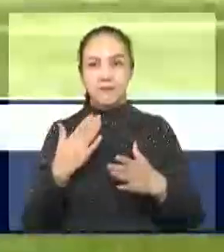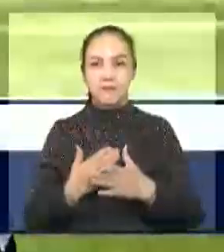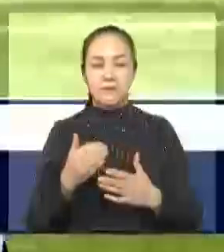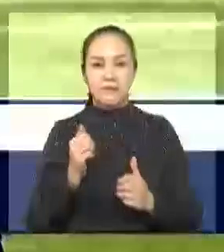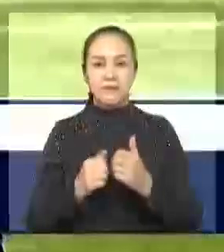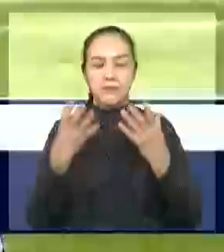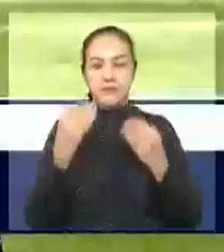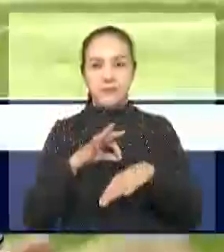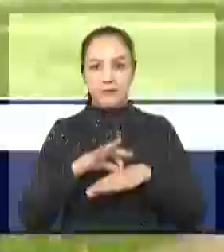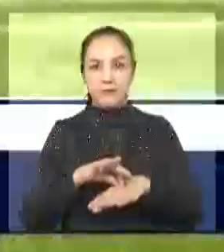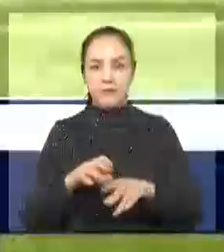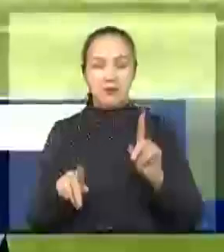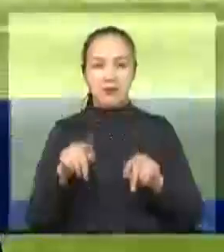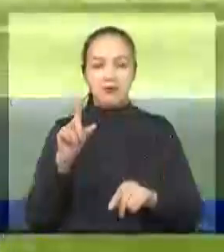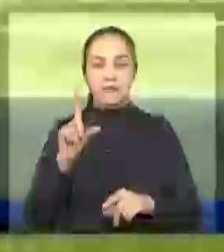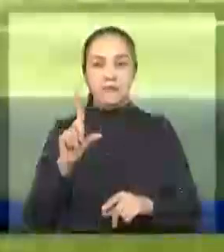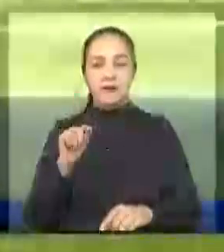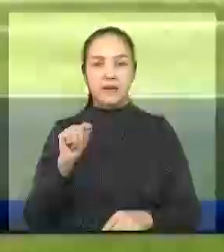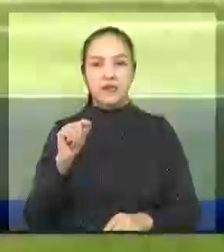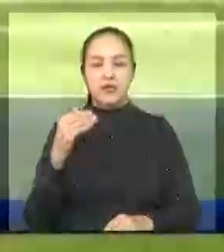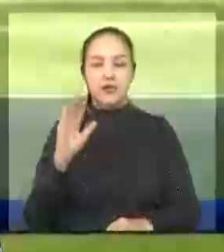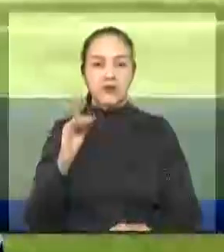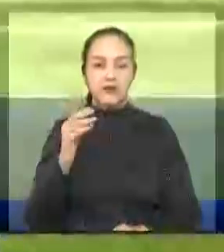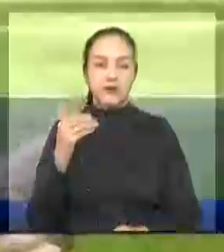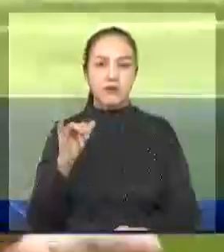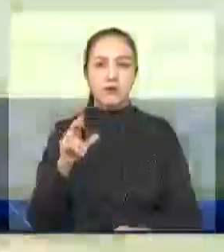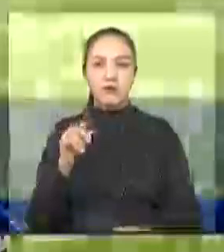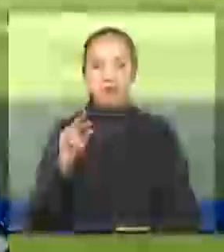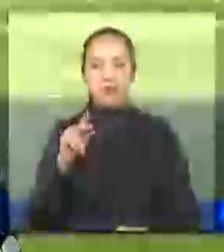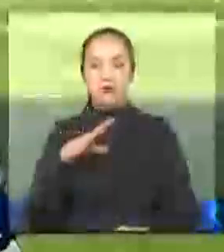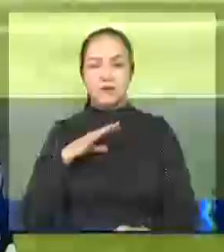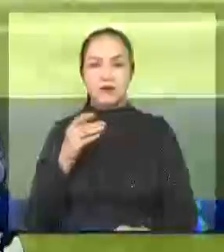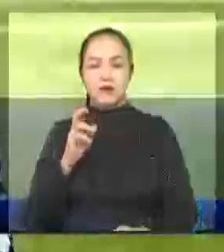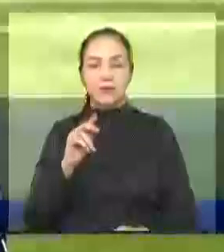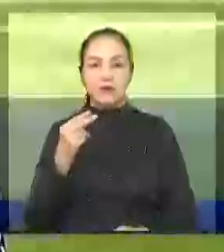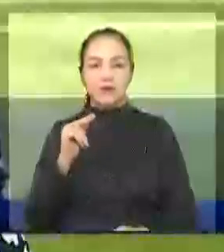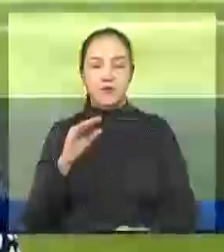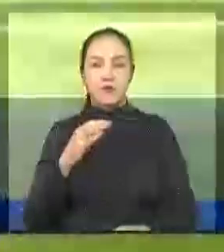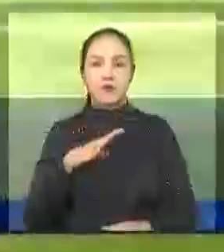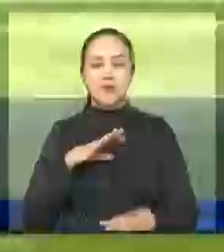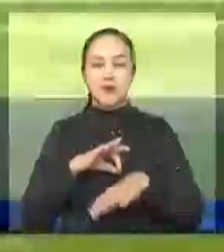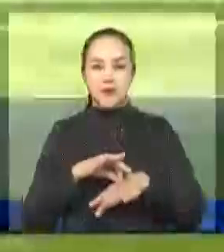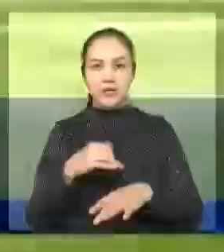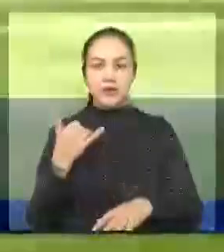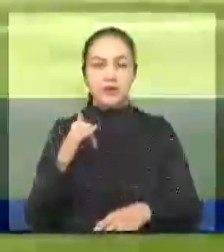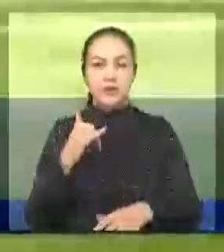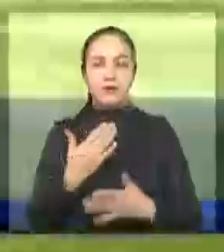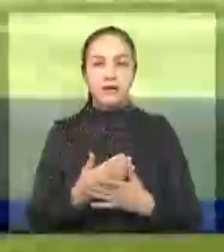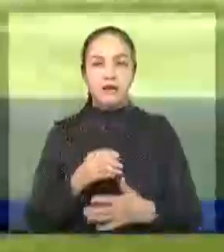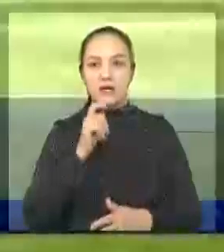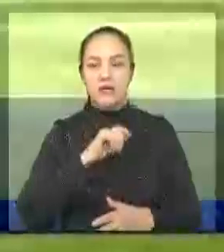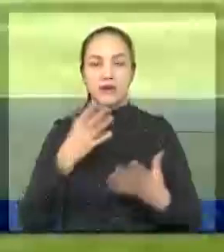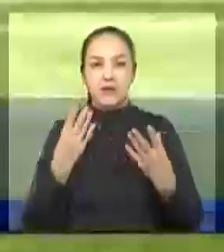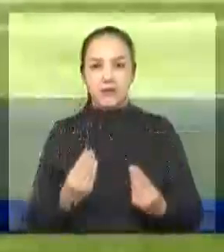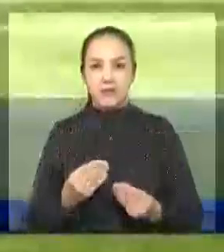күнара өткізіледі. Мысалға, дүйсенбі, сәрсенбі, жұма күндері болса, екінші сейсенбі, бейсенбі, сенбі күндері. Ал жексенбі